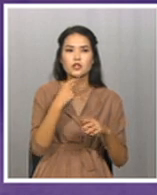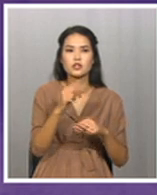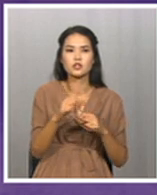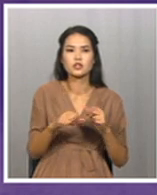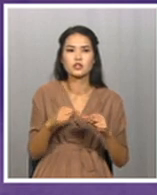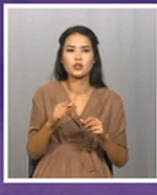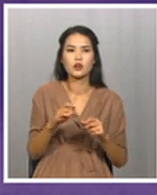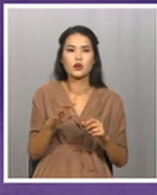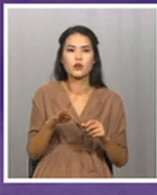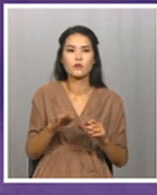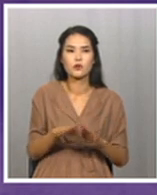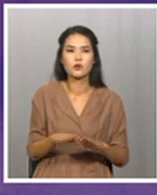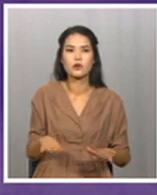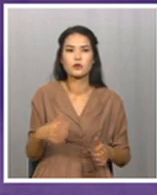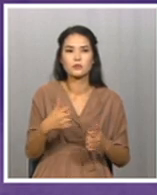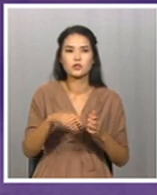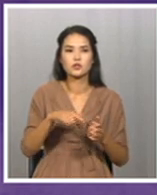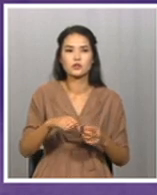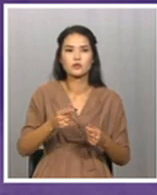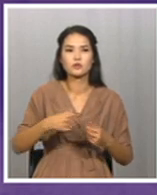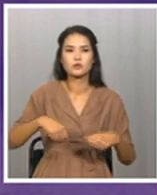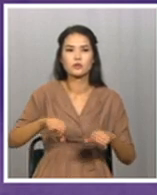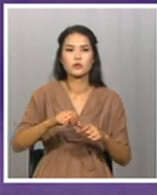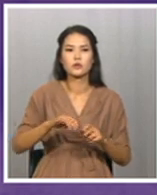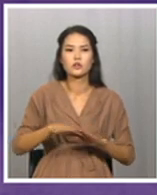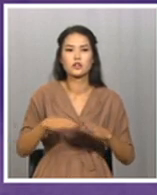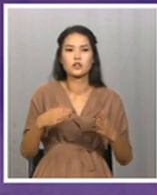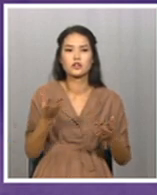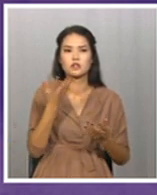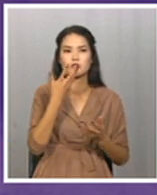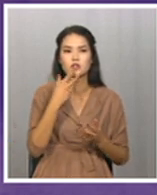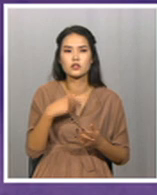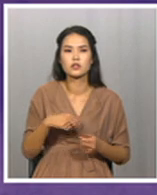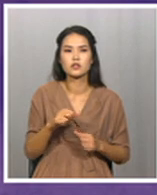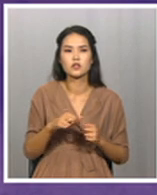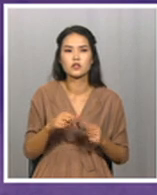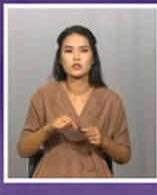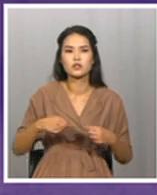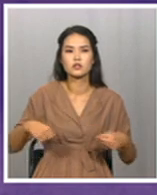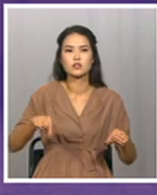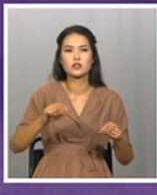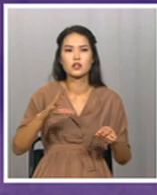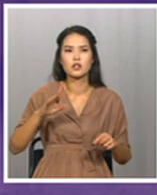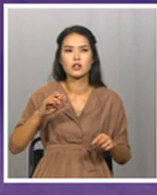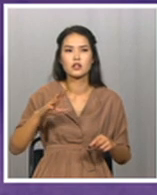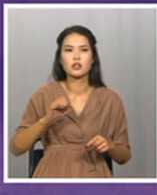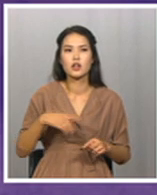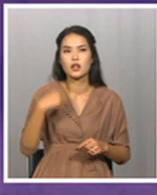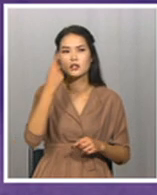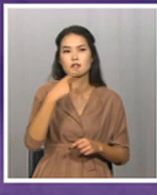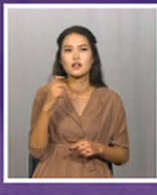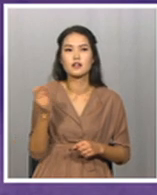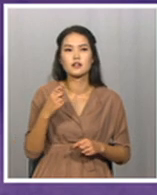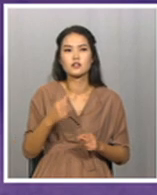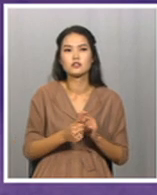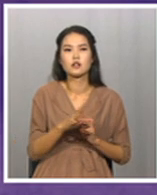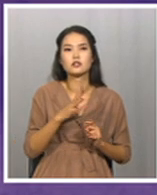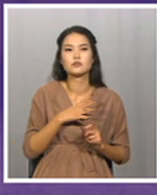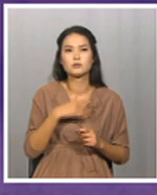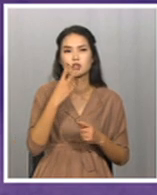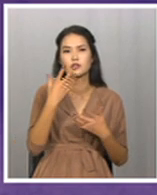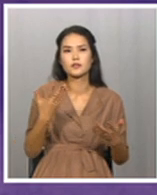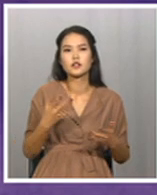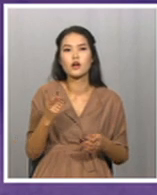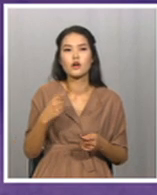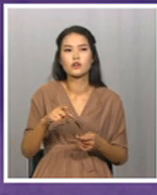ковром. Посередине стол, накрытый цветной малороссийской скатертью. Лица хозяина сначала не было